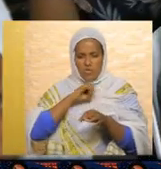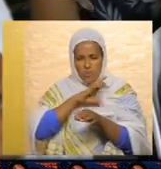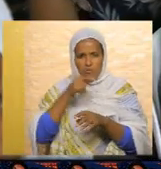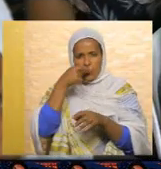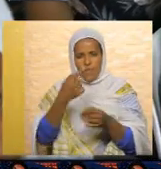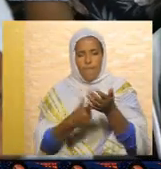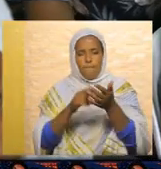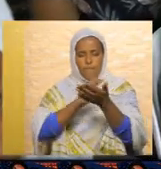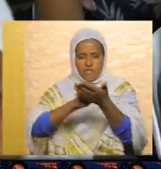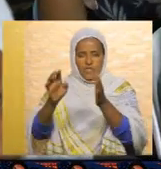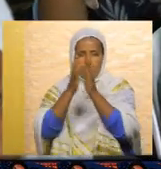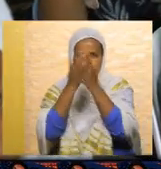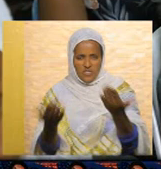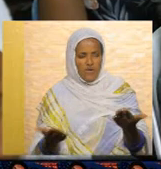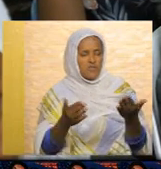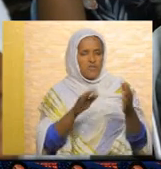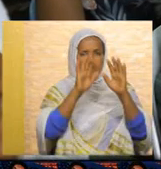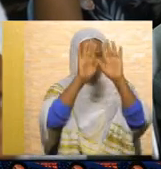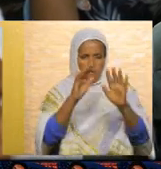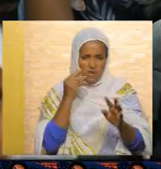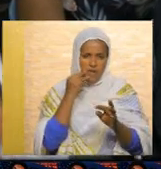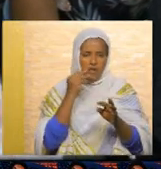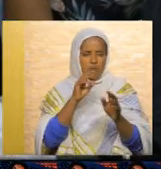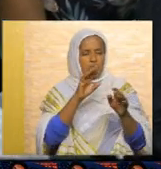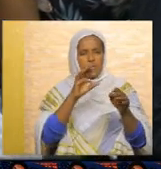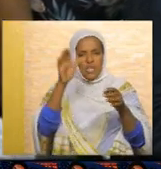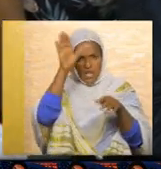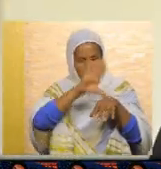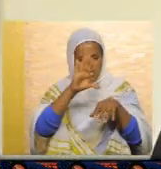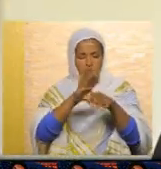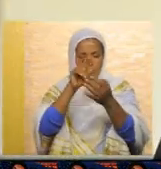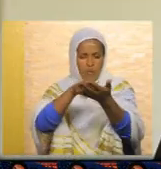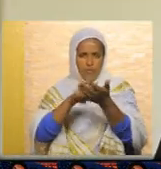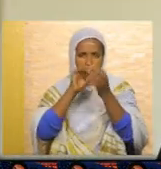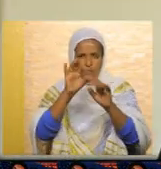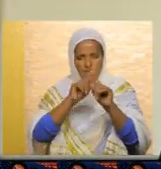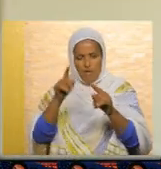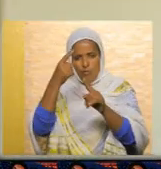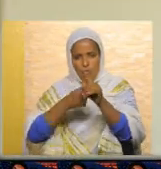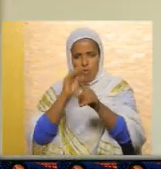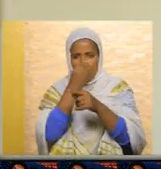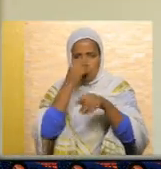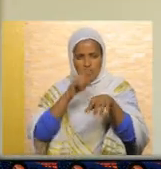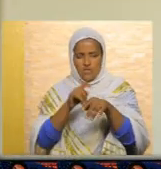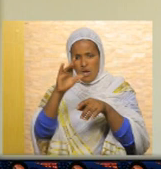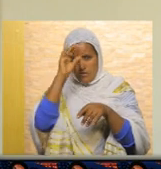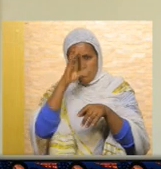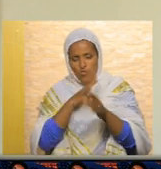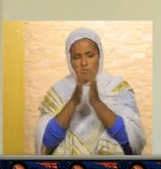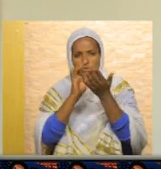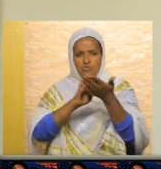በሳል ጥያቄዎችን አንስተው ለሁሉም ጥያቄዎች ከመድረክ መልስ ተሰጥቶባቸዋል። የመምረጥ የመመረጥ